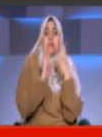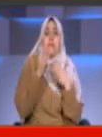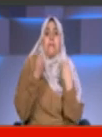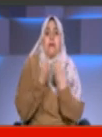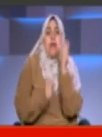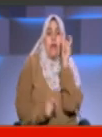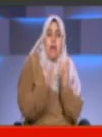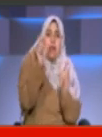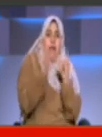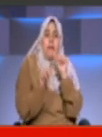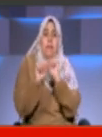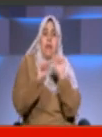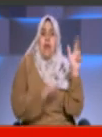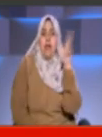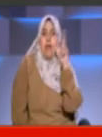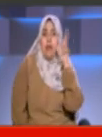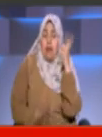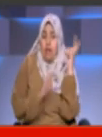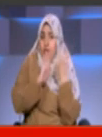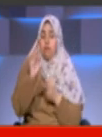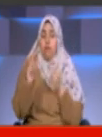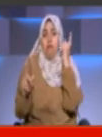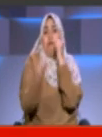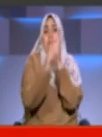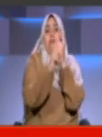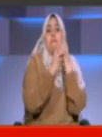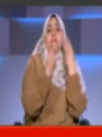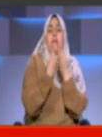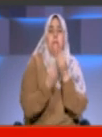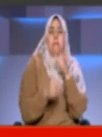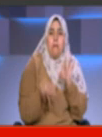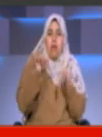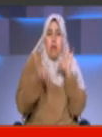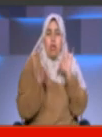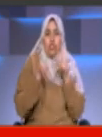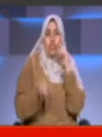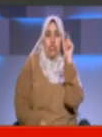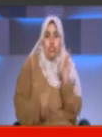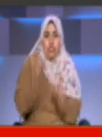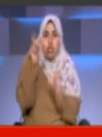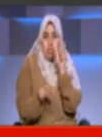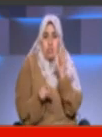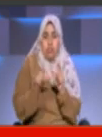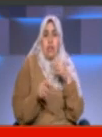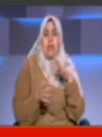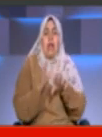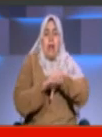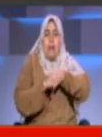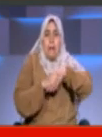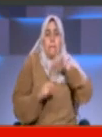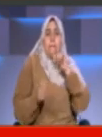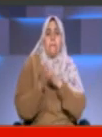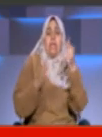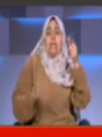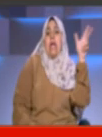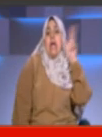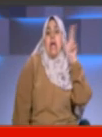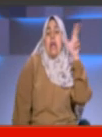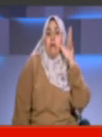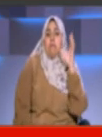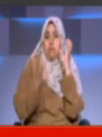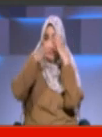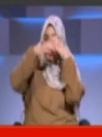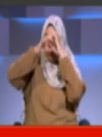العاملين بالمجال الإعلامي لعقد لقاءات مع بعض الشخصيات لإعداد مادة إعلامية